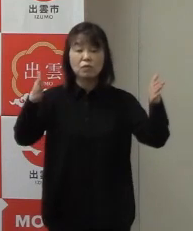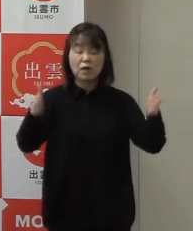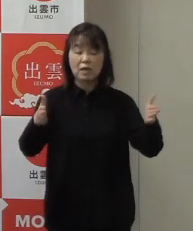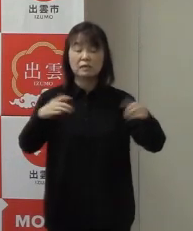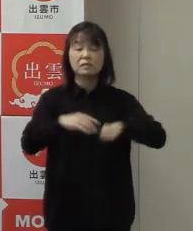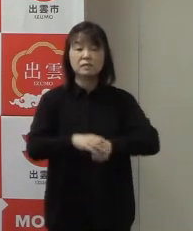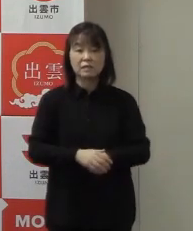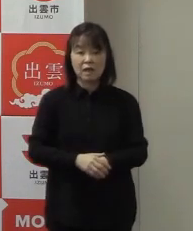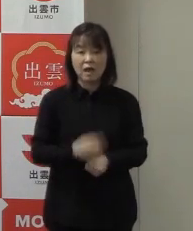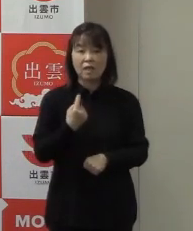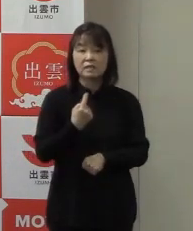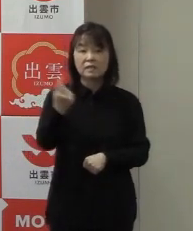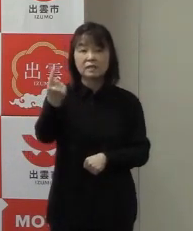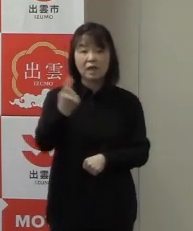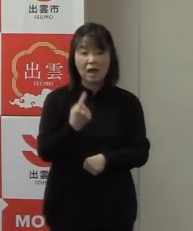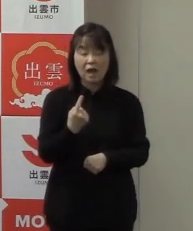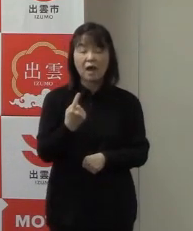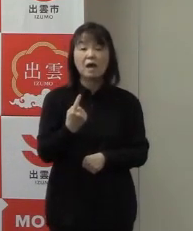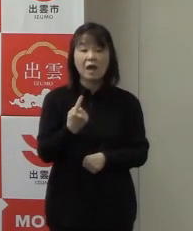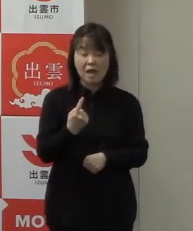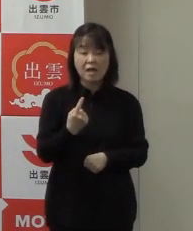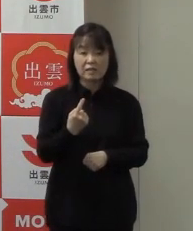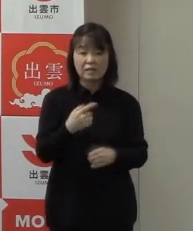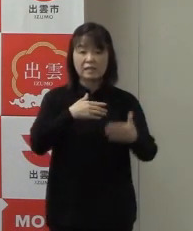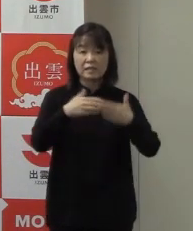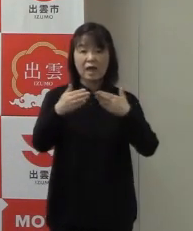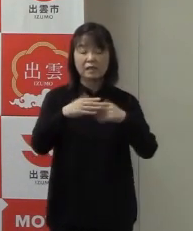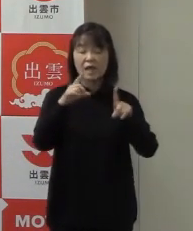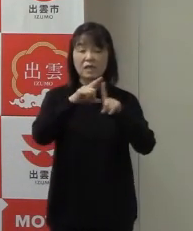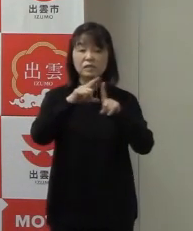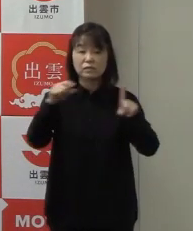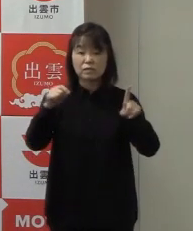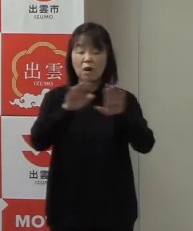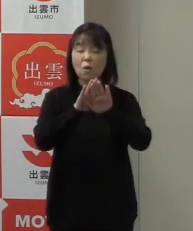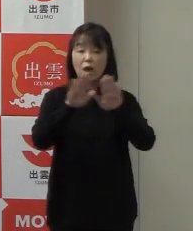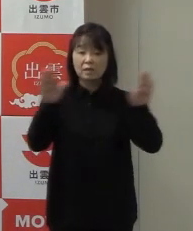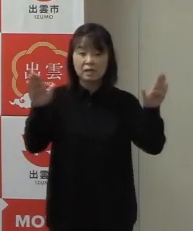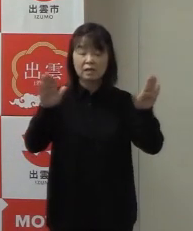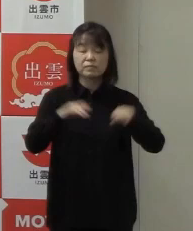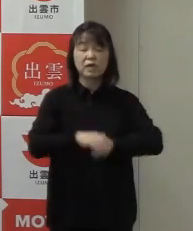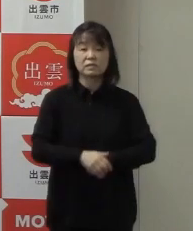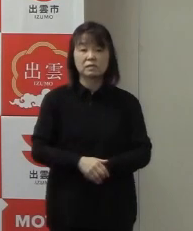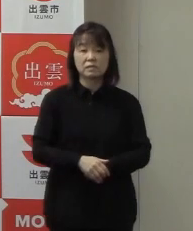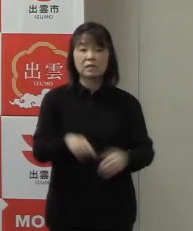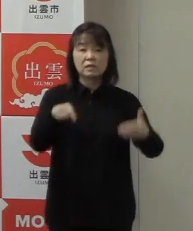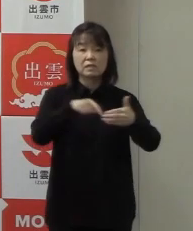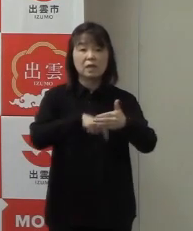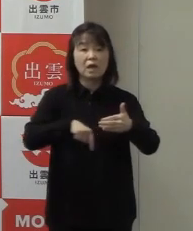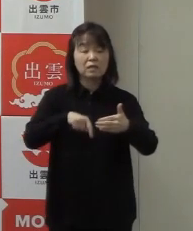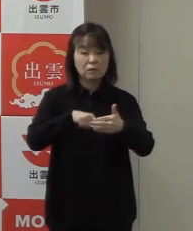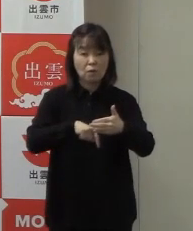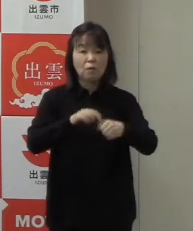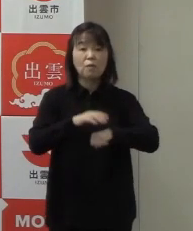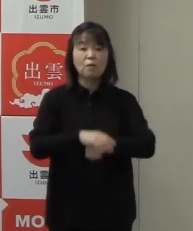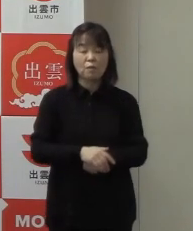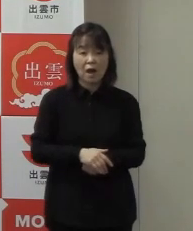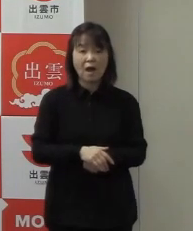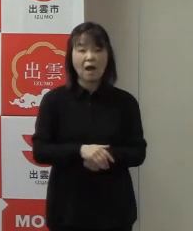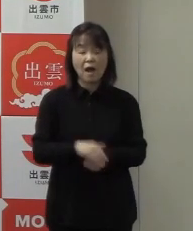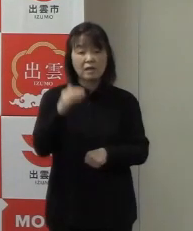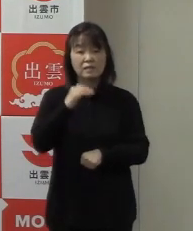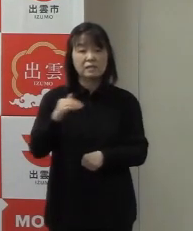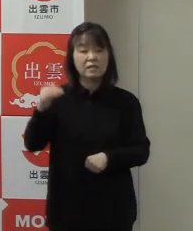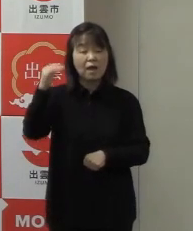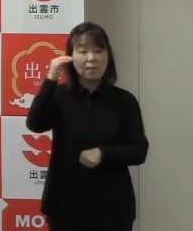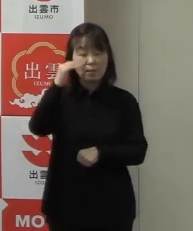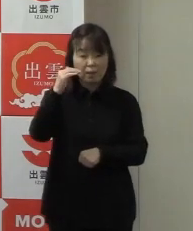で、日帰り移住体験ツアーということでこれ行います。内容は先輩I ターン女性のお